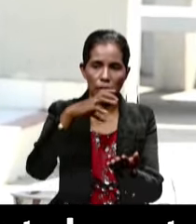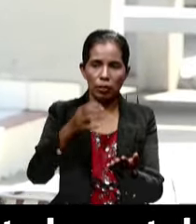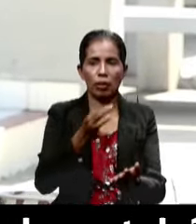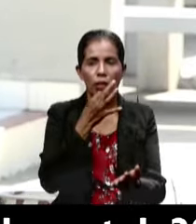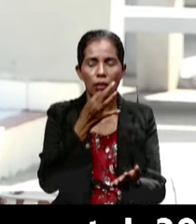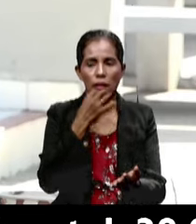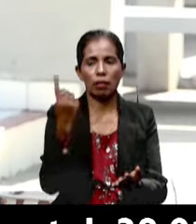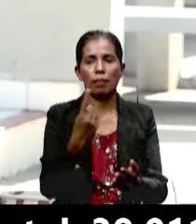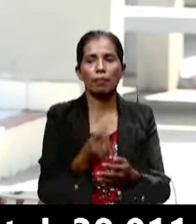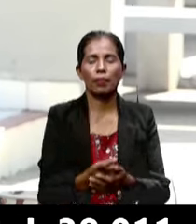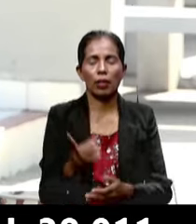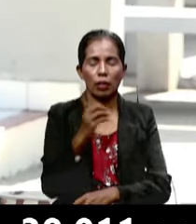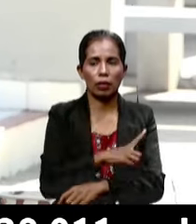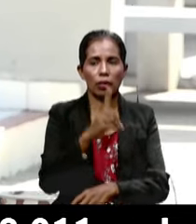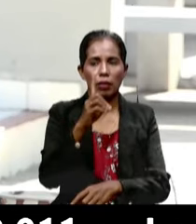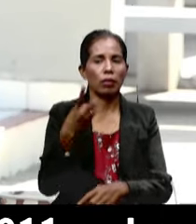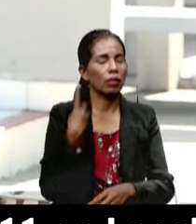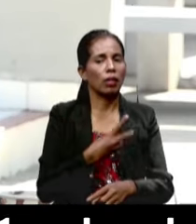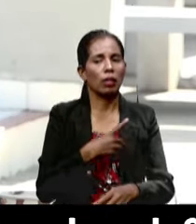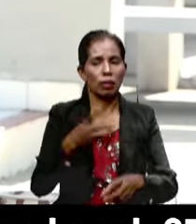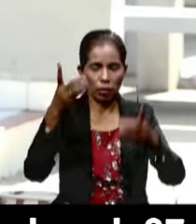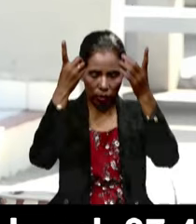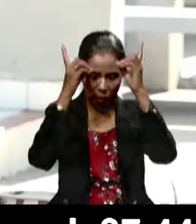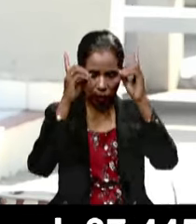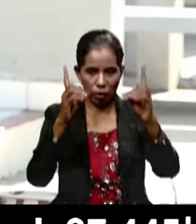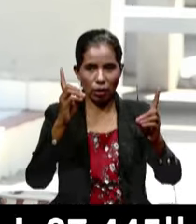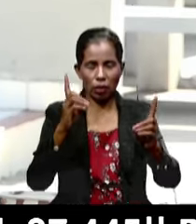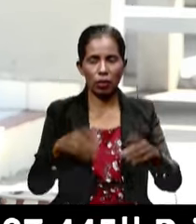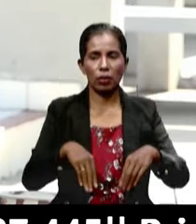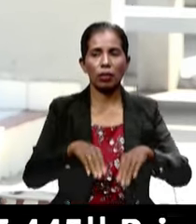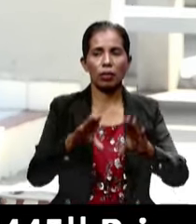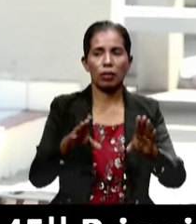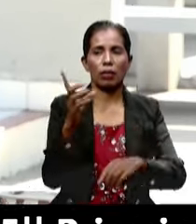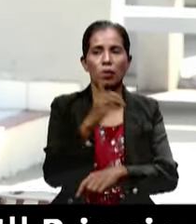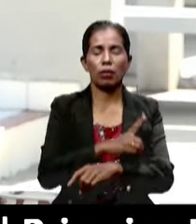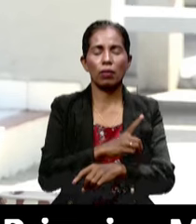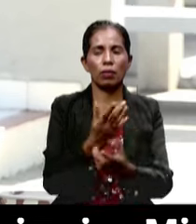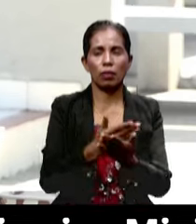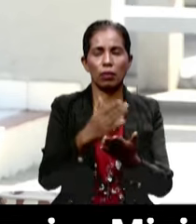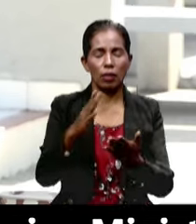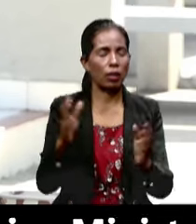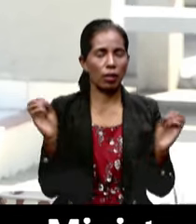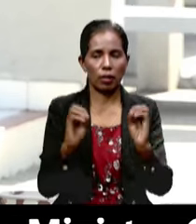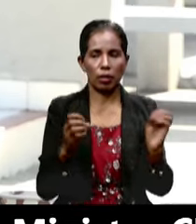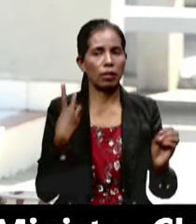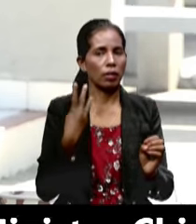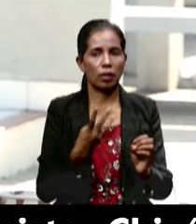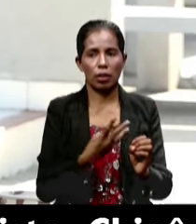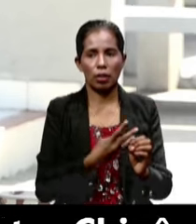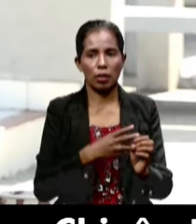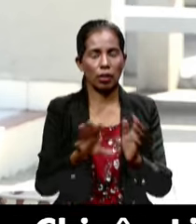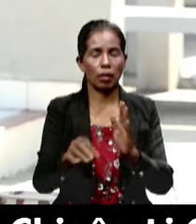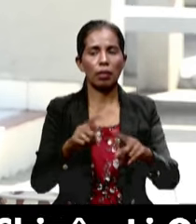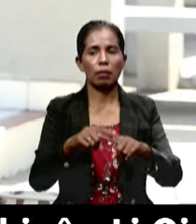dekora. Loronda fangne itala bele determiner yang lo at fangne dia loronda thola hasane hasane itala lahetang